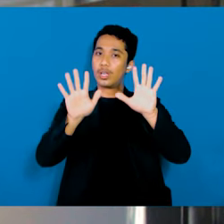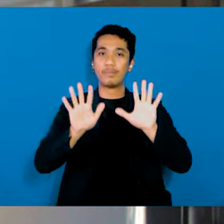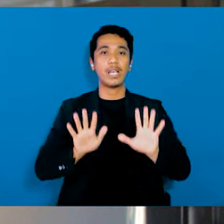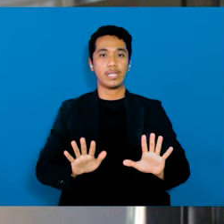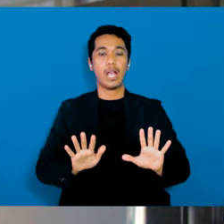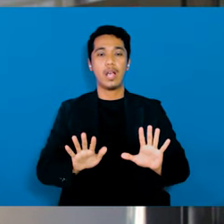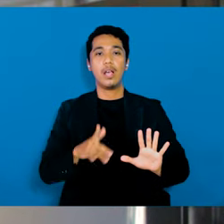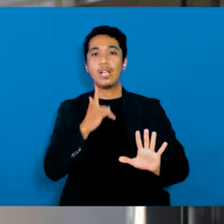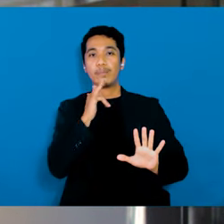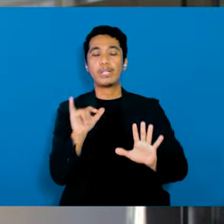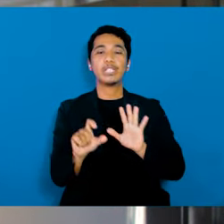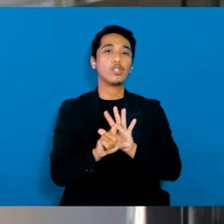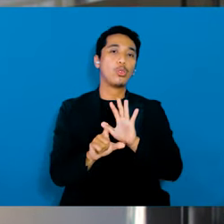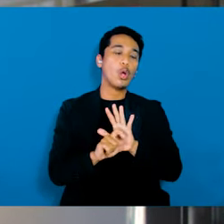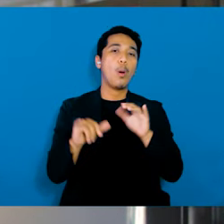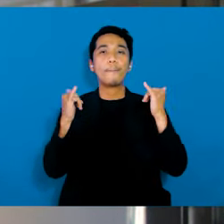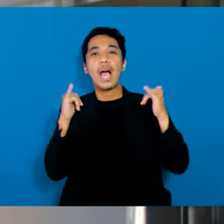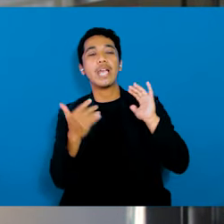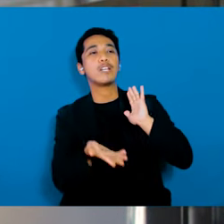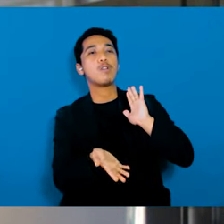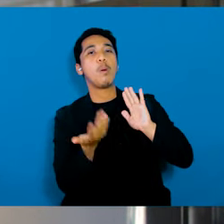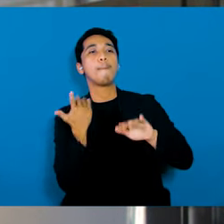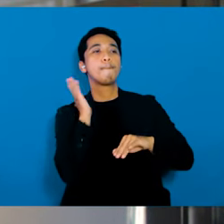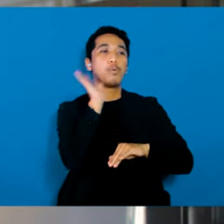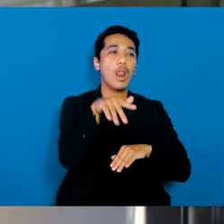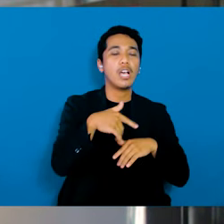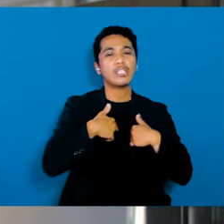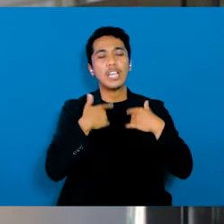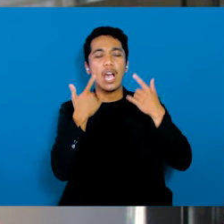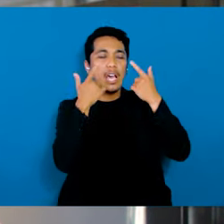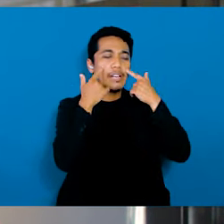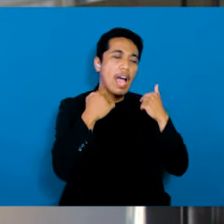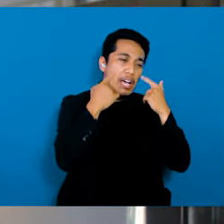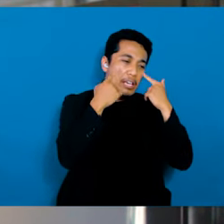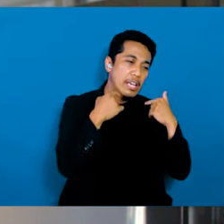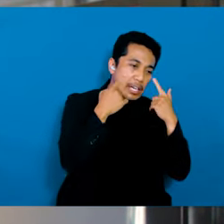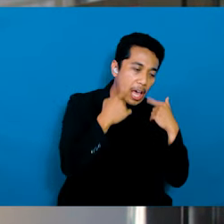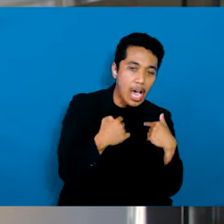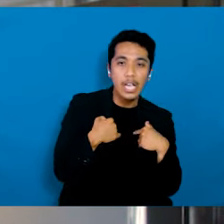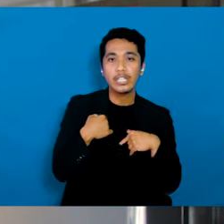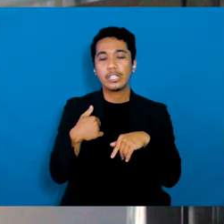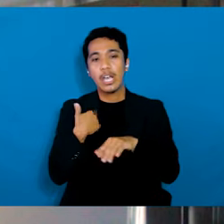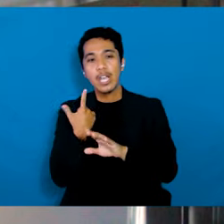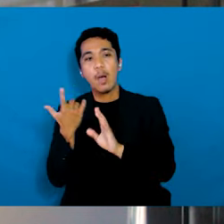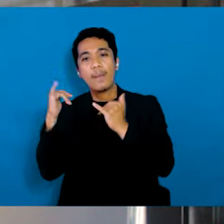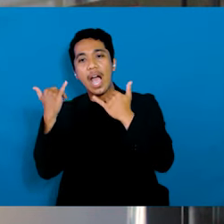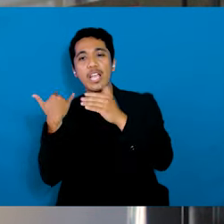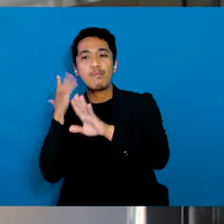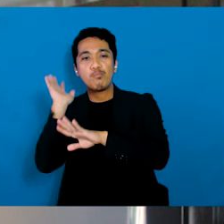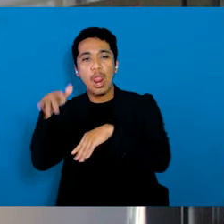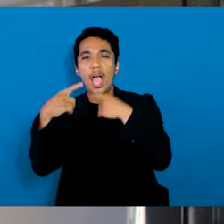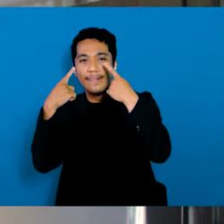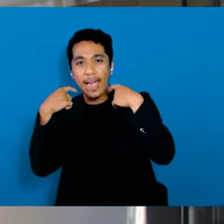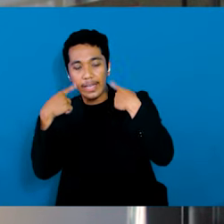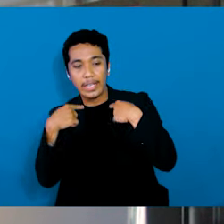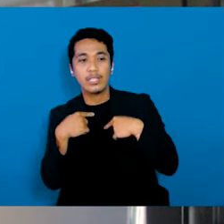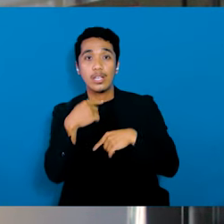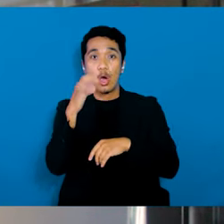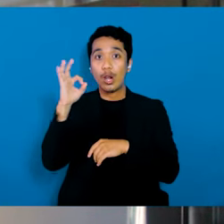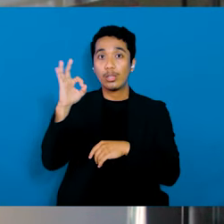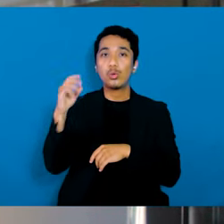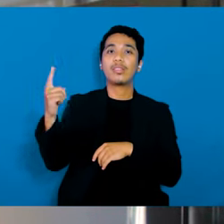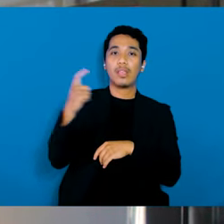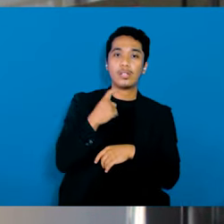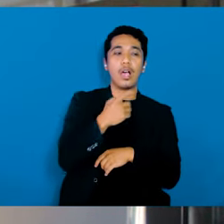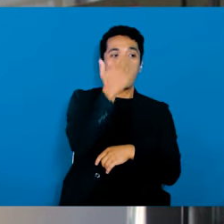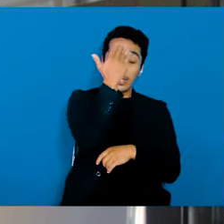Ketika pulang main nangis, pulang main nangis, sehingga orang tua ngapain pulang kok selalu nangis, karena ya akhirnya menceritakan